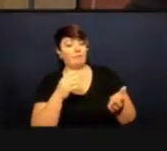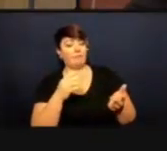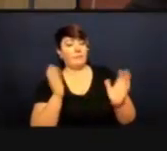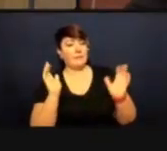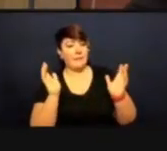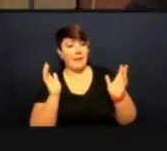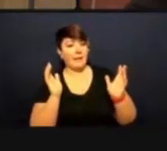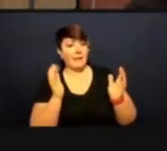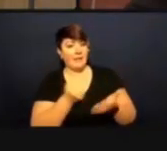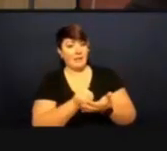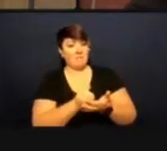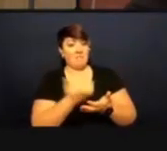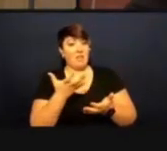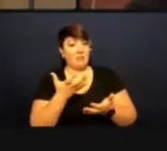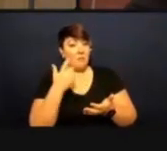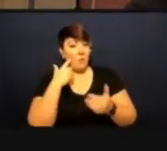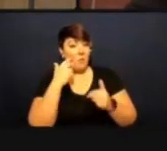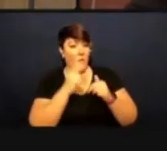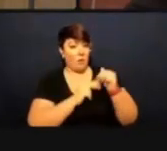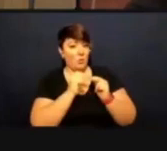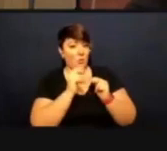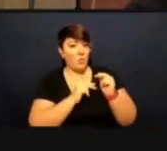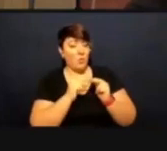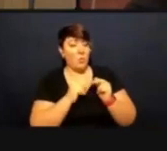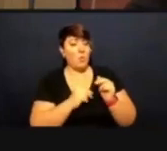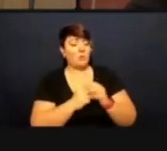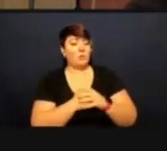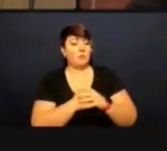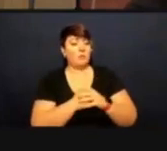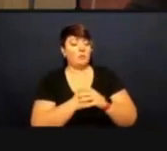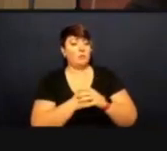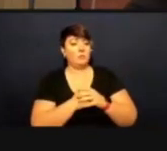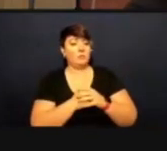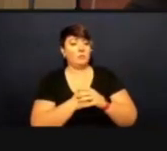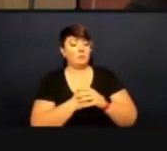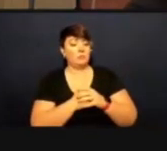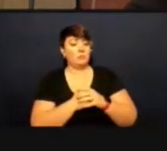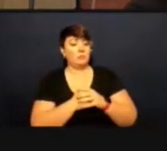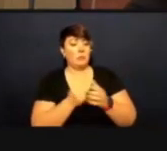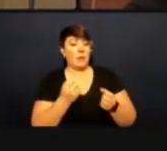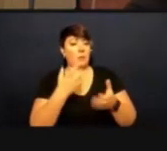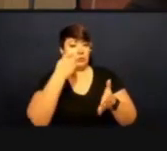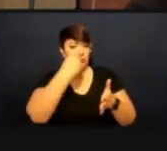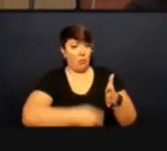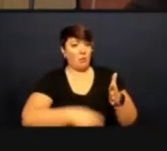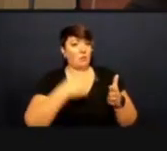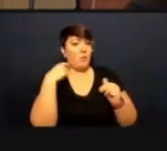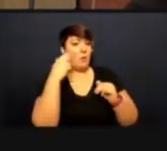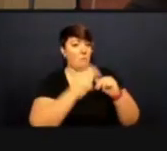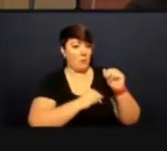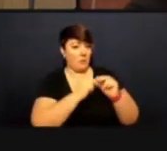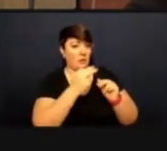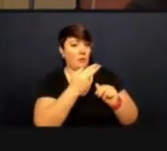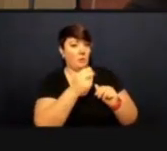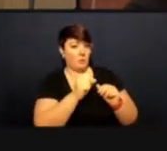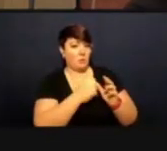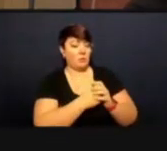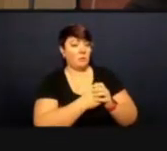Nilizungumza na mwenzako leo na alizungumzia swala la shule ya upili, kujenga shule ya